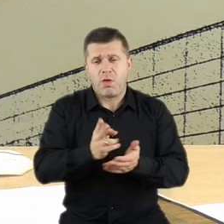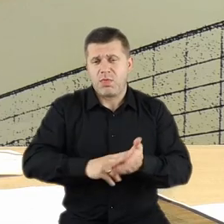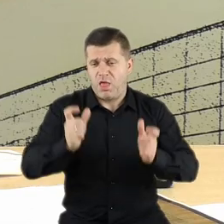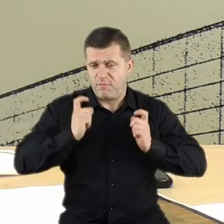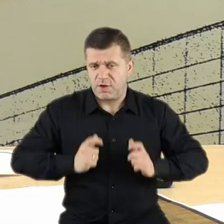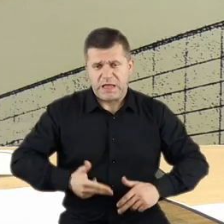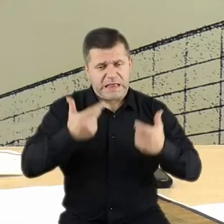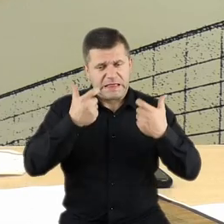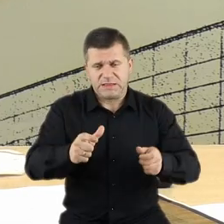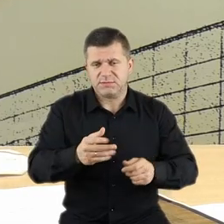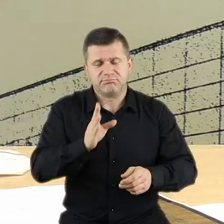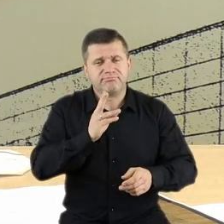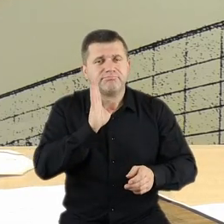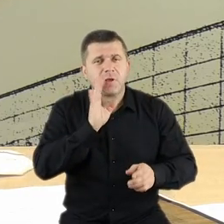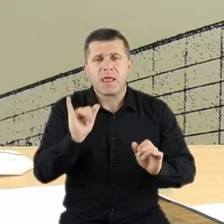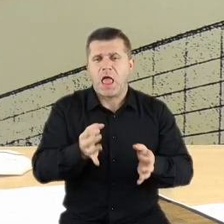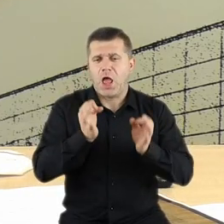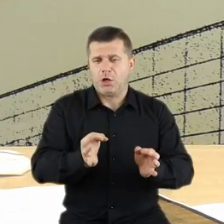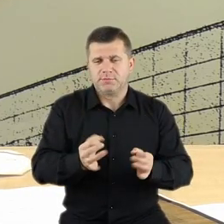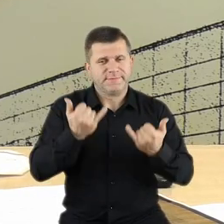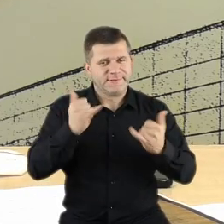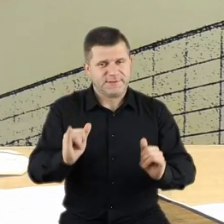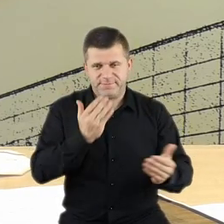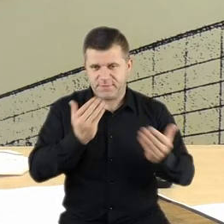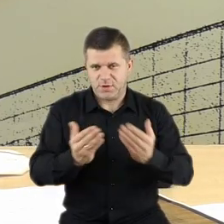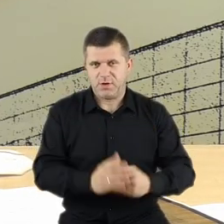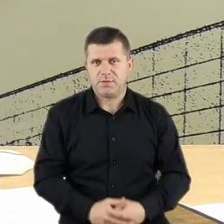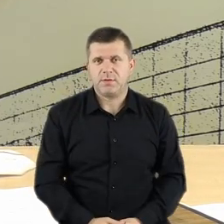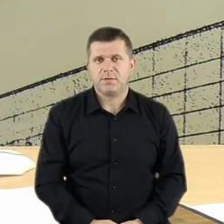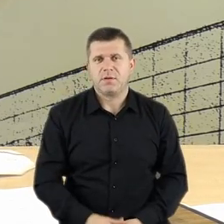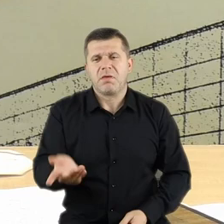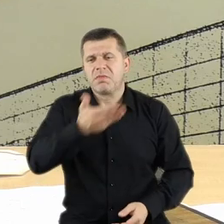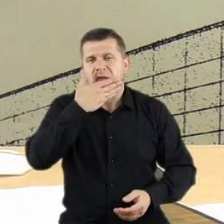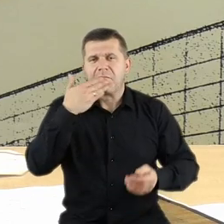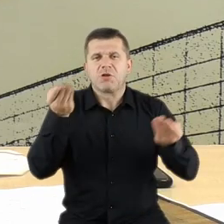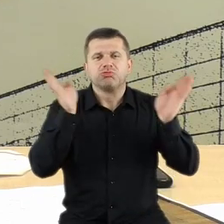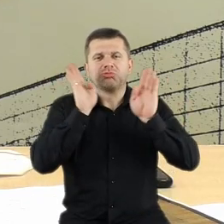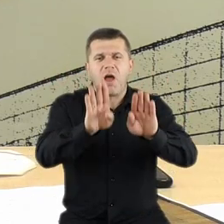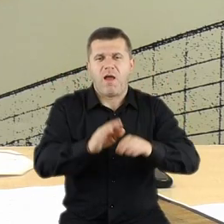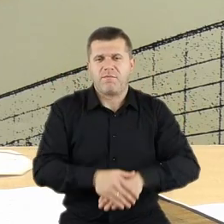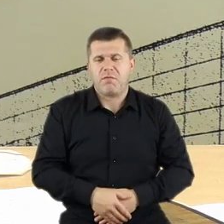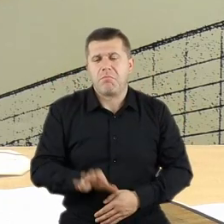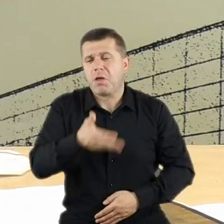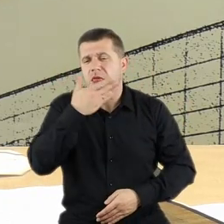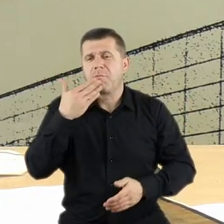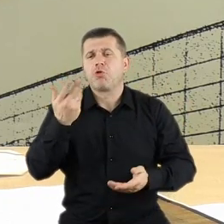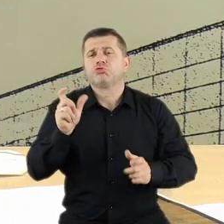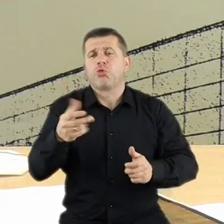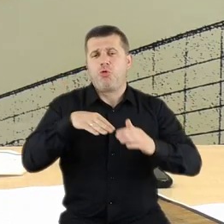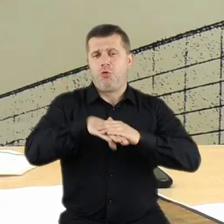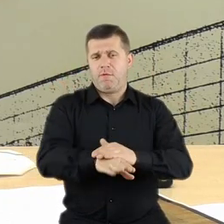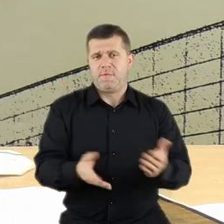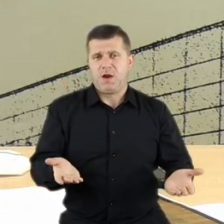przypominały takich jak są terro nie było w nich szafek No bo nie było co w nich trzymać przecie